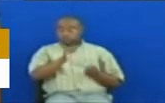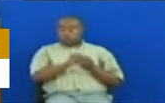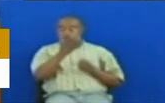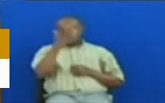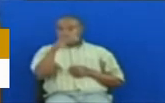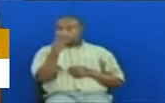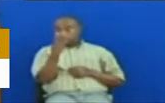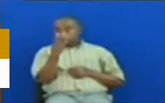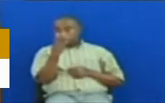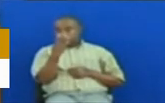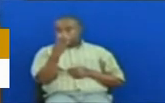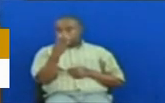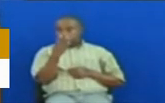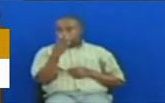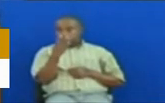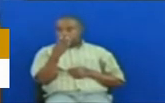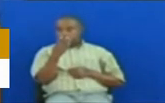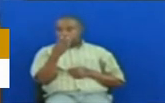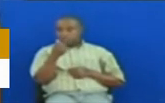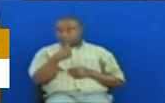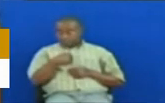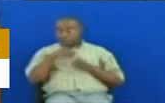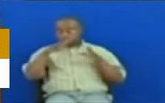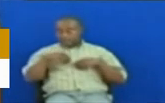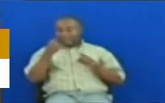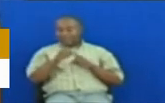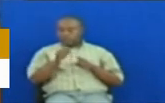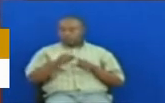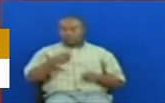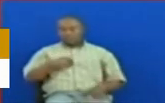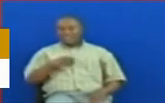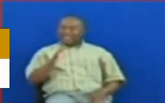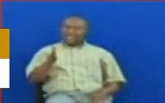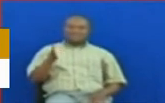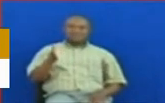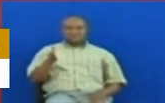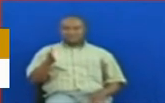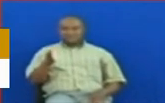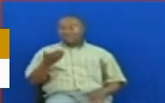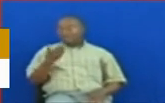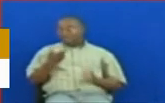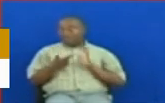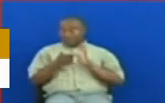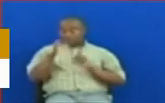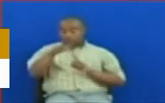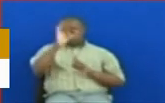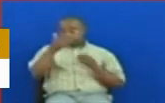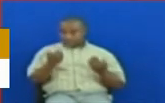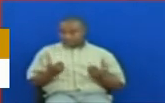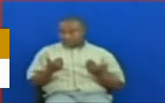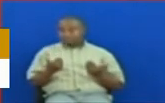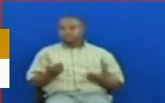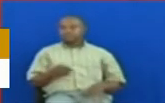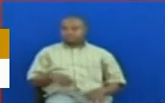nikubaliane na hii, na ile hoja ya at least. Kwa sababu hata uteuzi tulionao sasa hivi Mheshimiwa